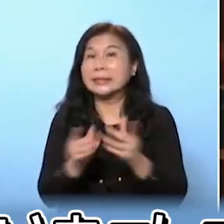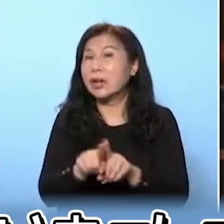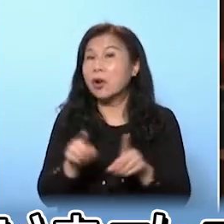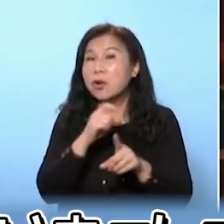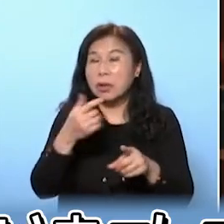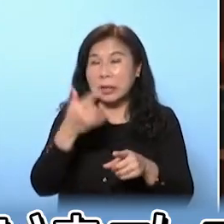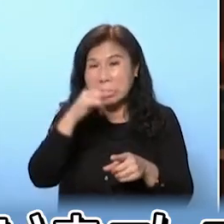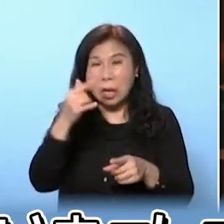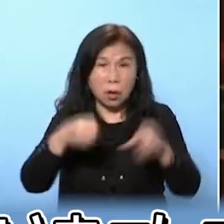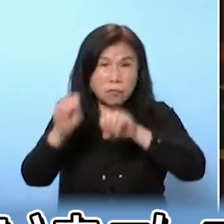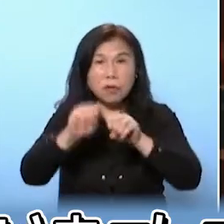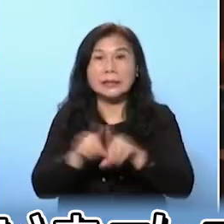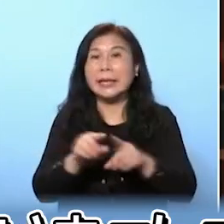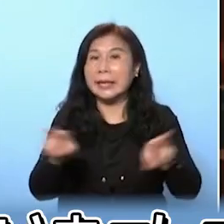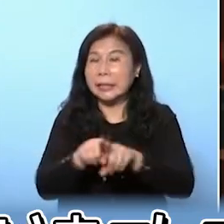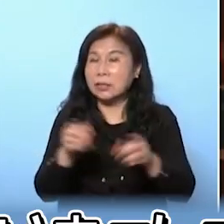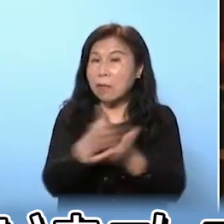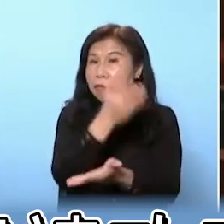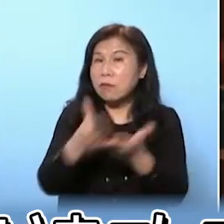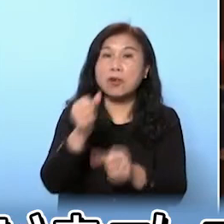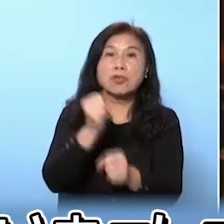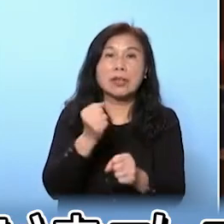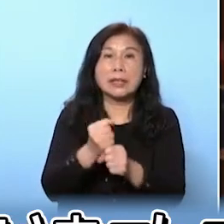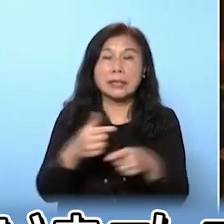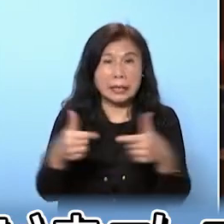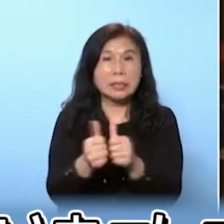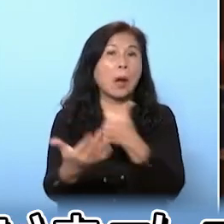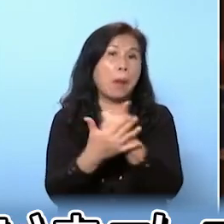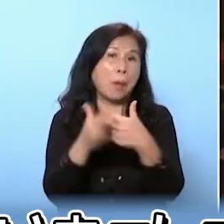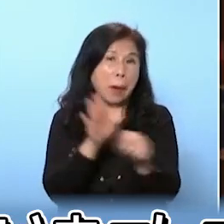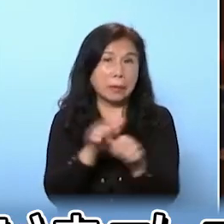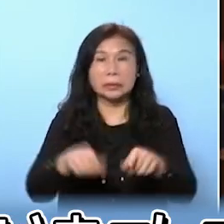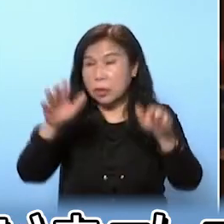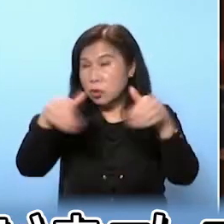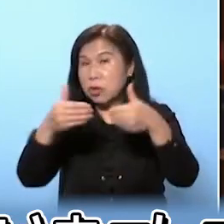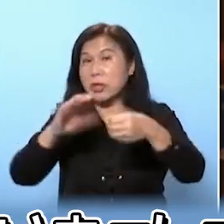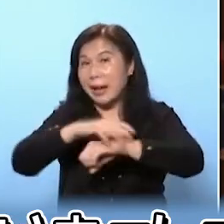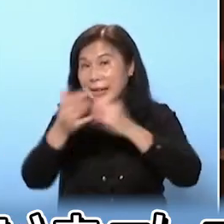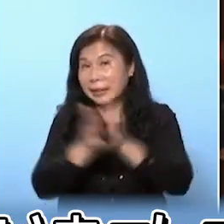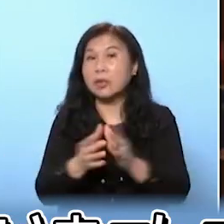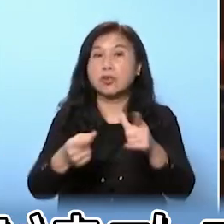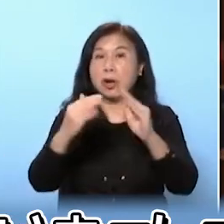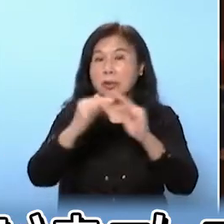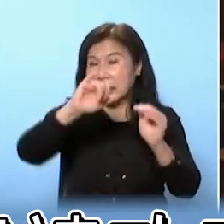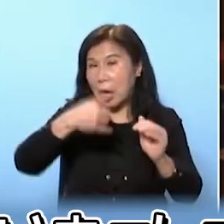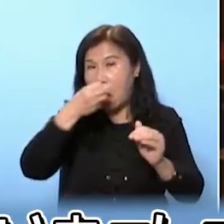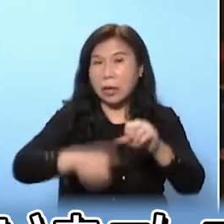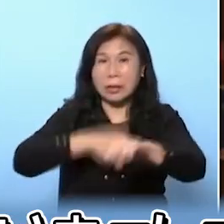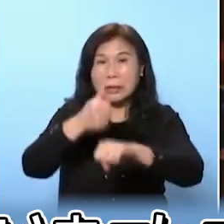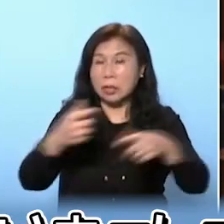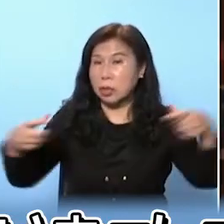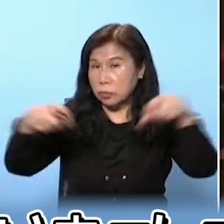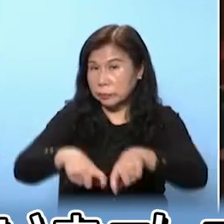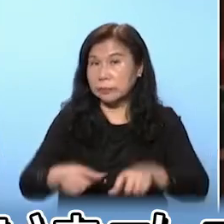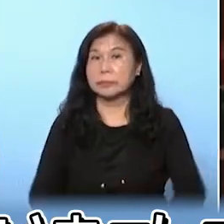所的科創板有效地分工，發揮優勢互補作用，吸引全球優質企業來香港上市集